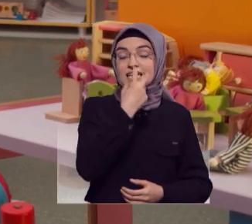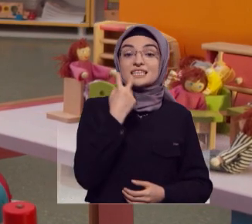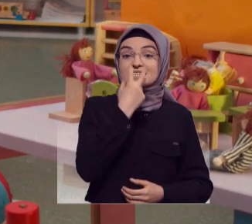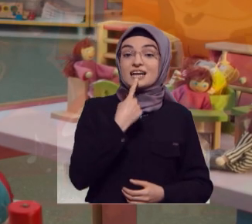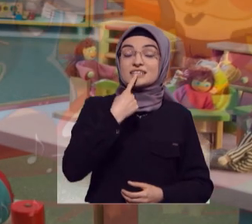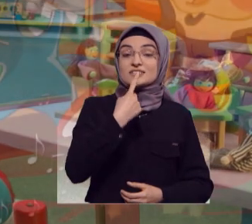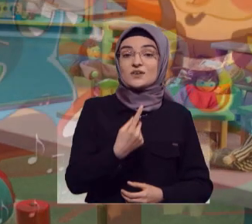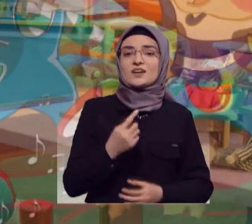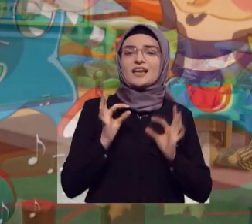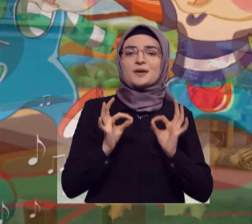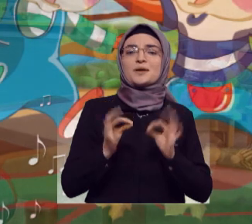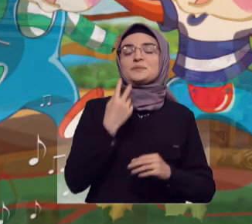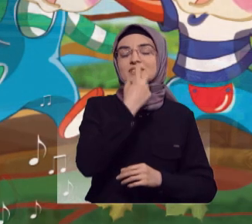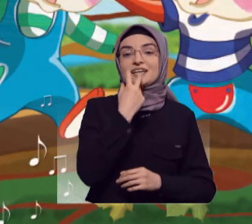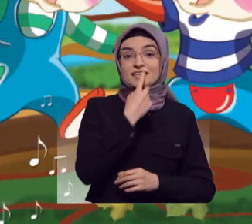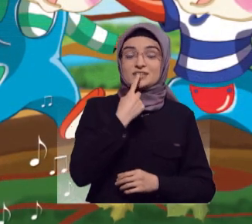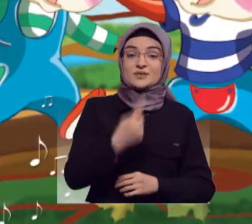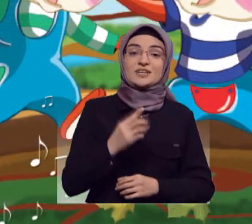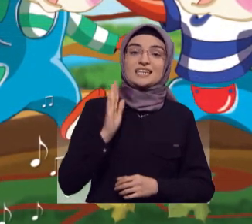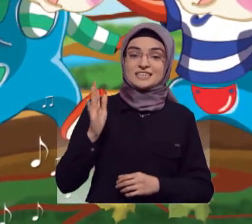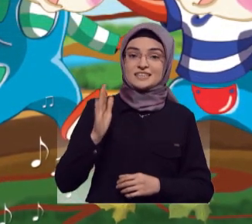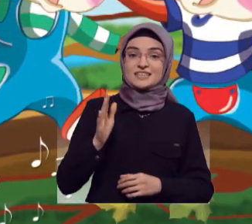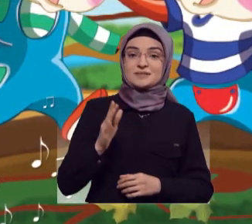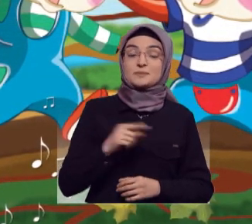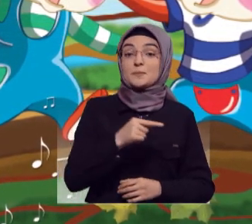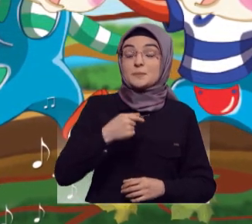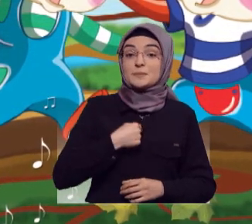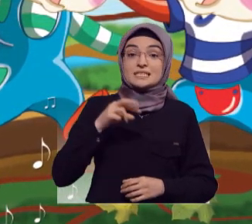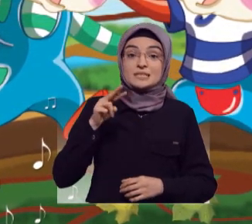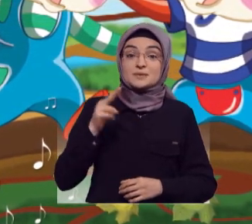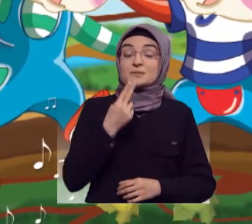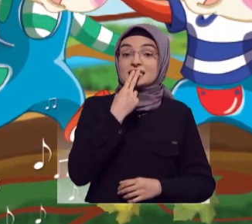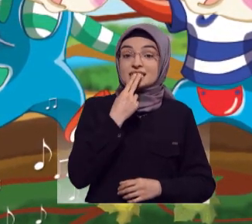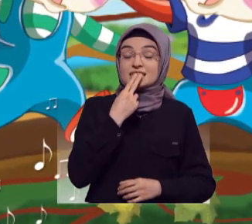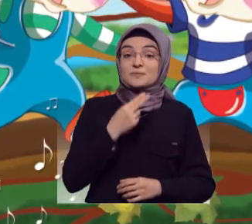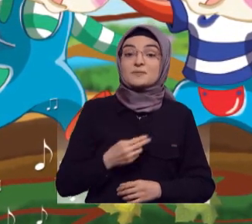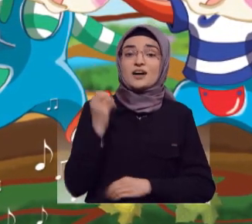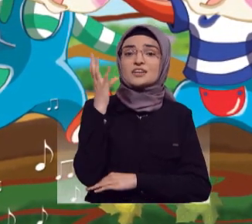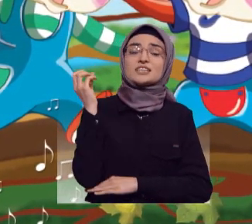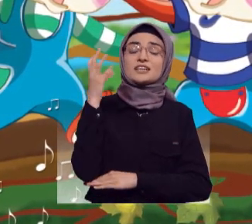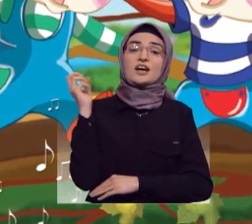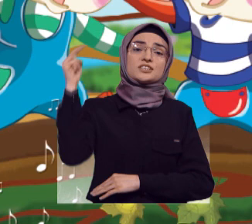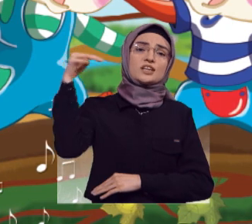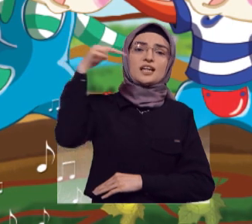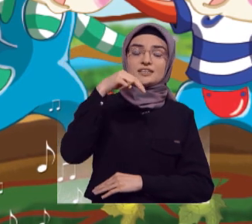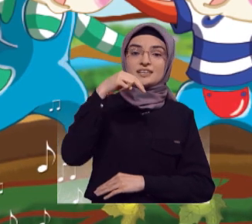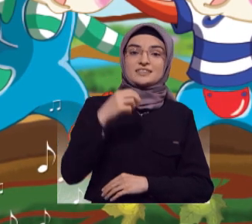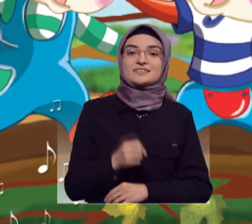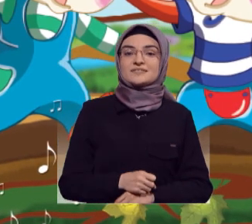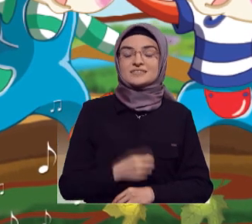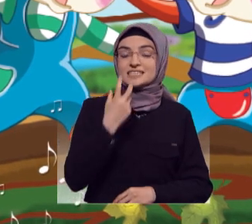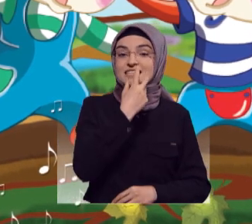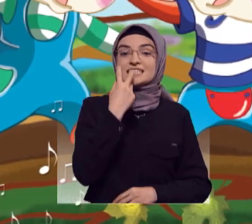Lari lare laram, lare lare laram. Bizim gibi sincaplar daldan dala